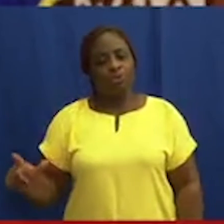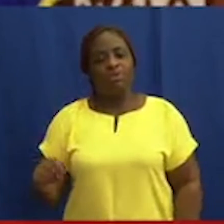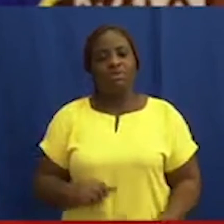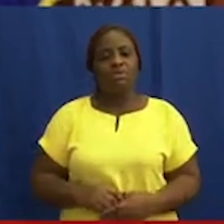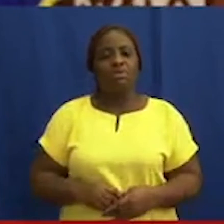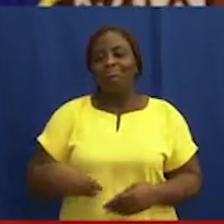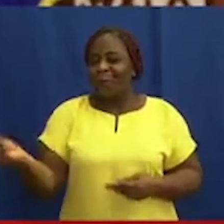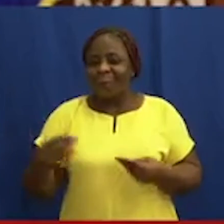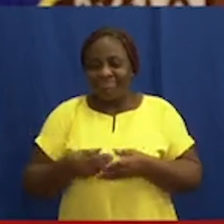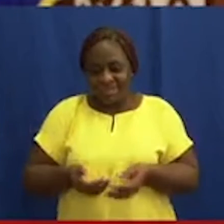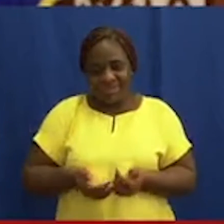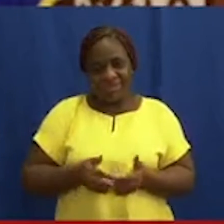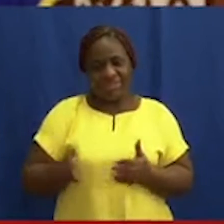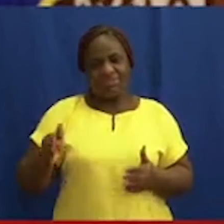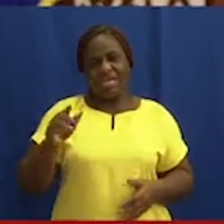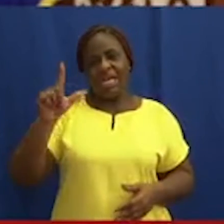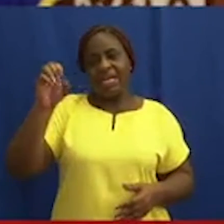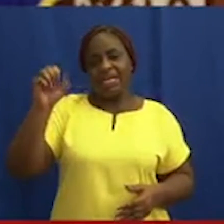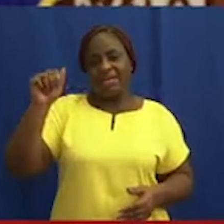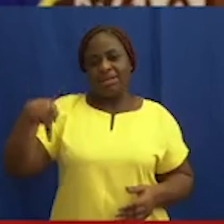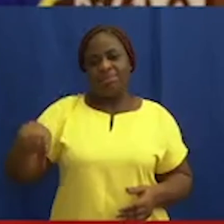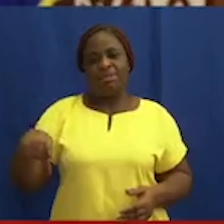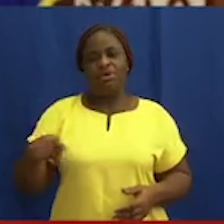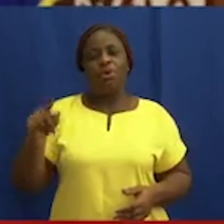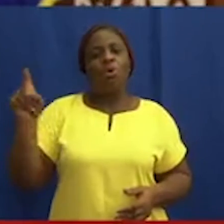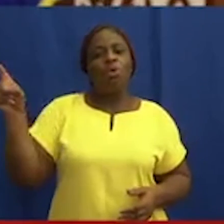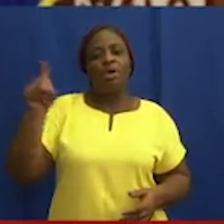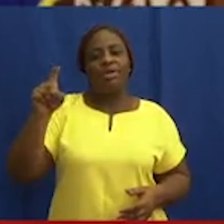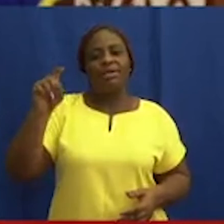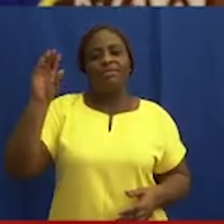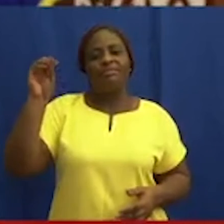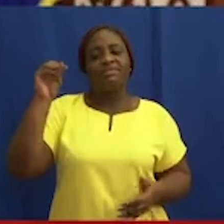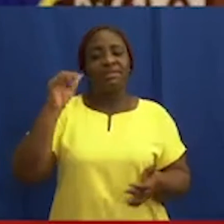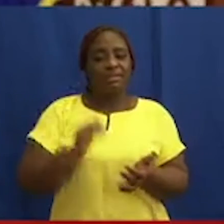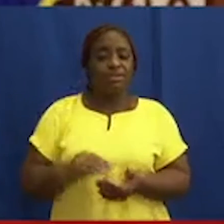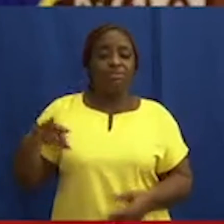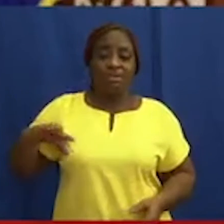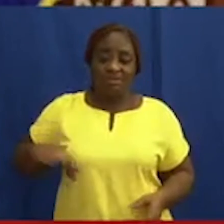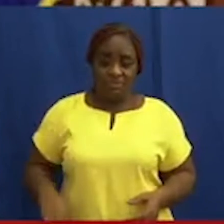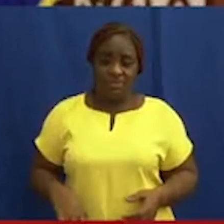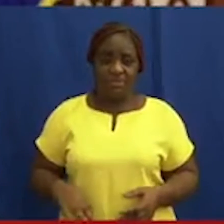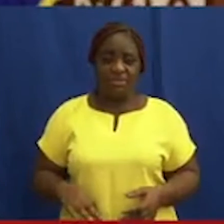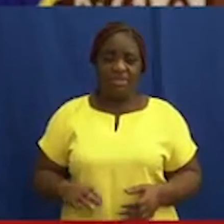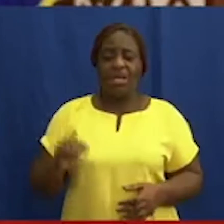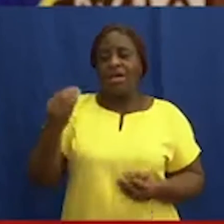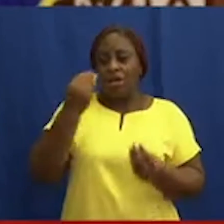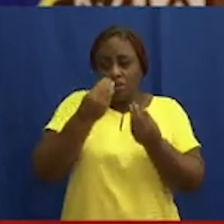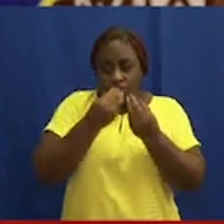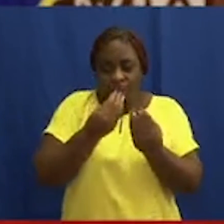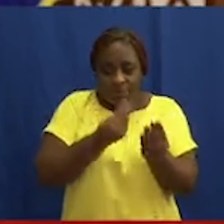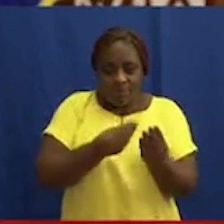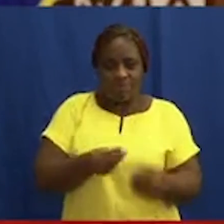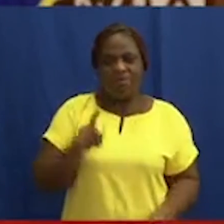san wannan gwamnati ce mai kula, kuma a shirye muke na tabbatar da cewa mun dawo